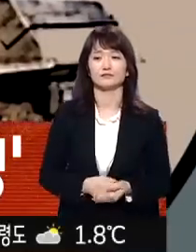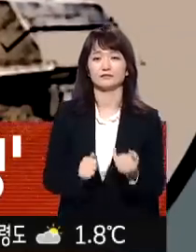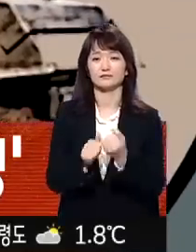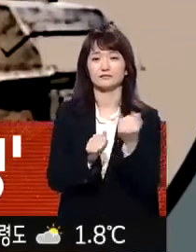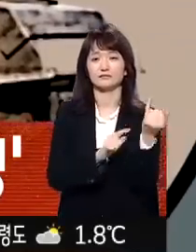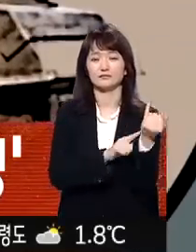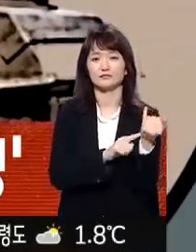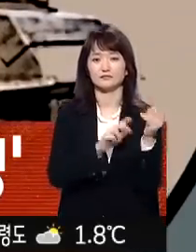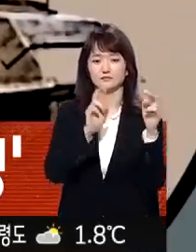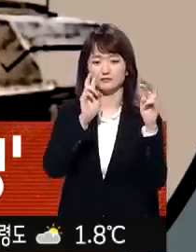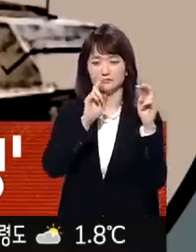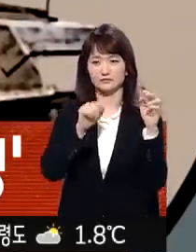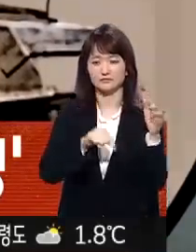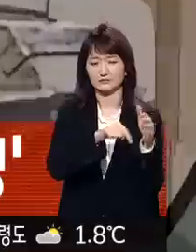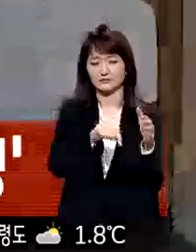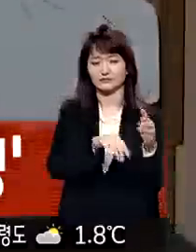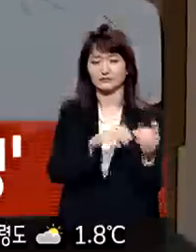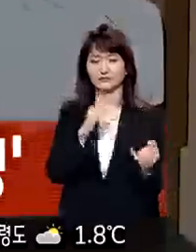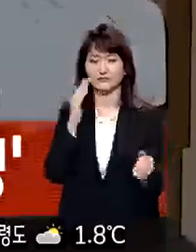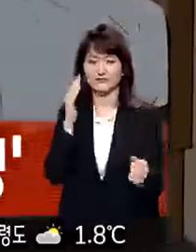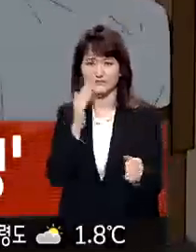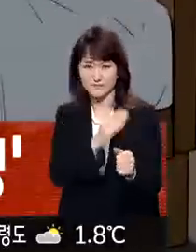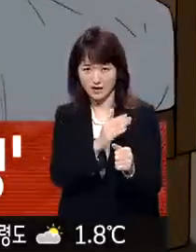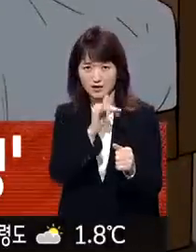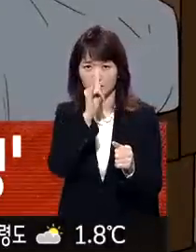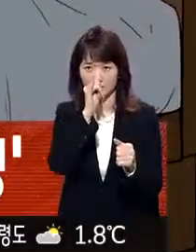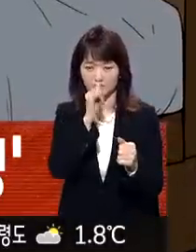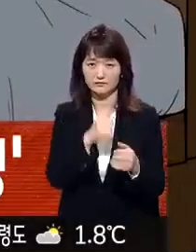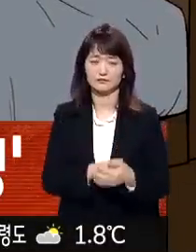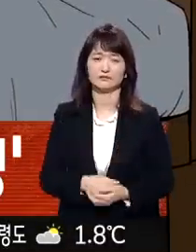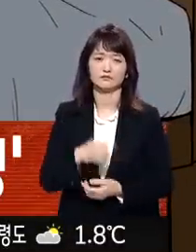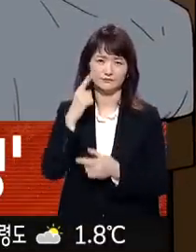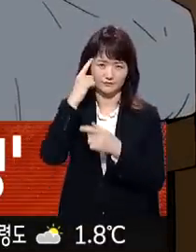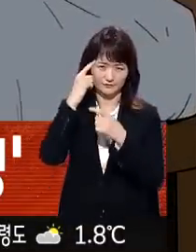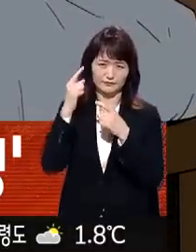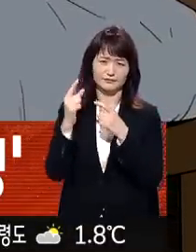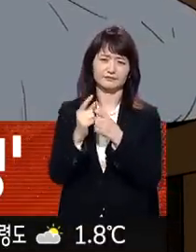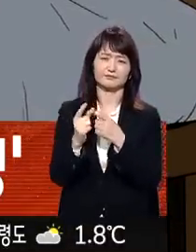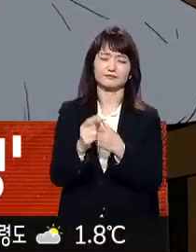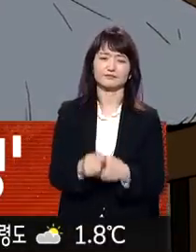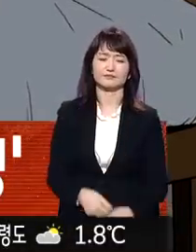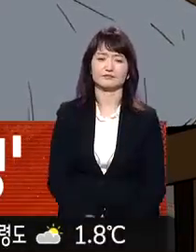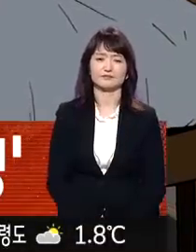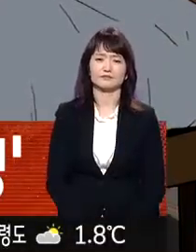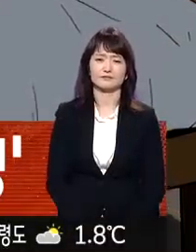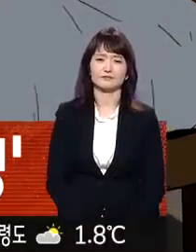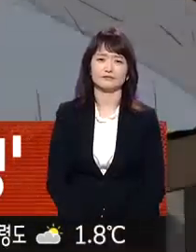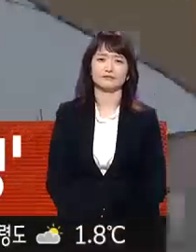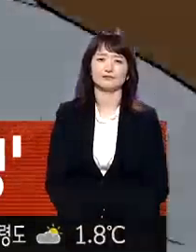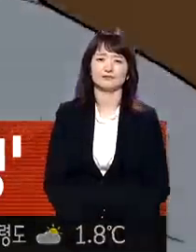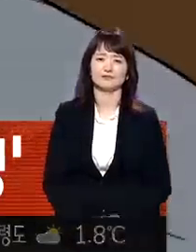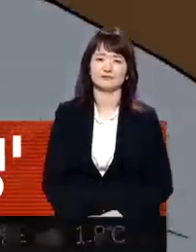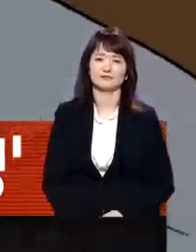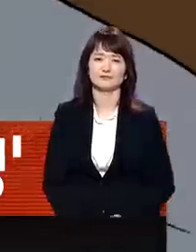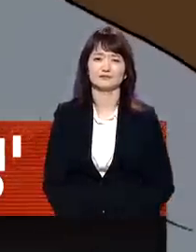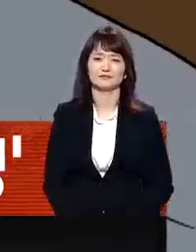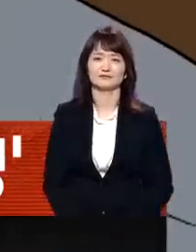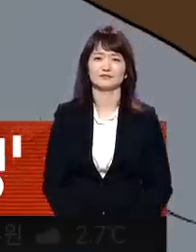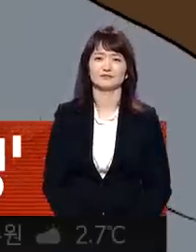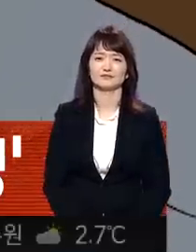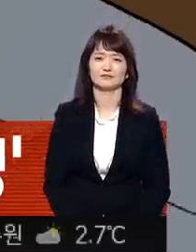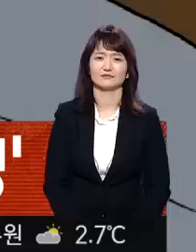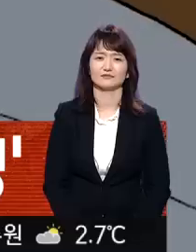여성분이 직장에서 해고될 수도 있기 때문에 참 고민인 거죠. 아, 진짜 이 정도만 들어도